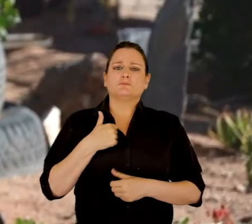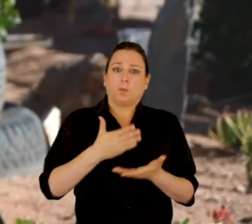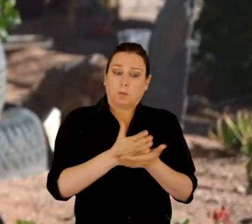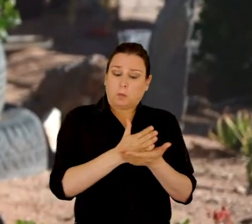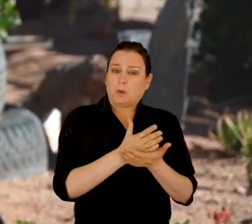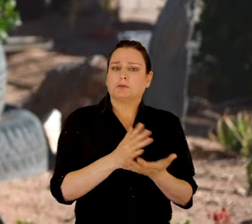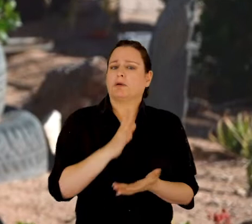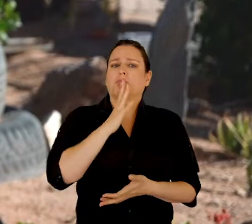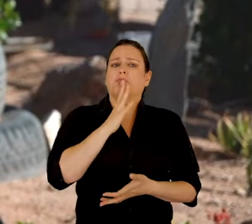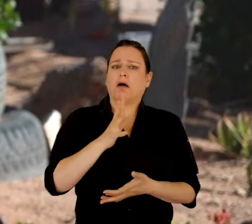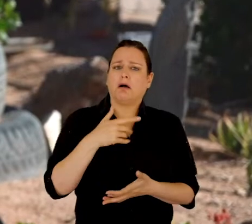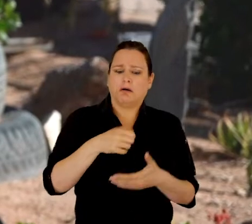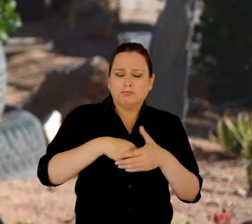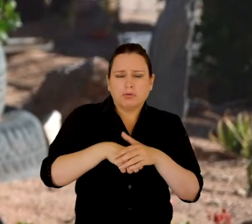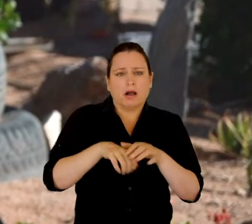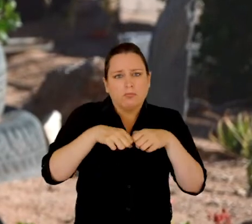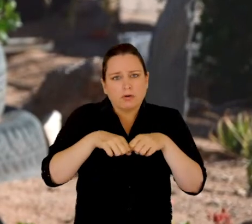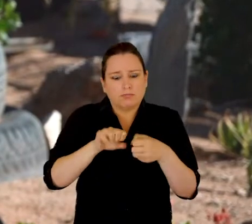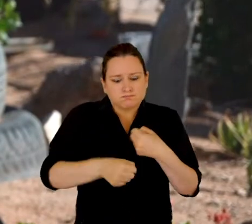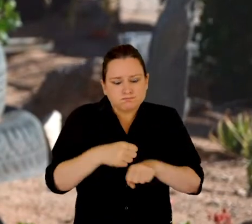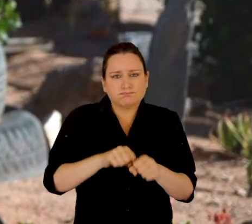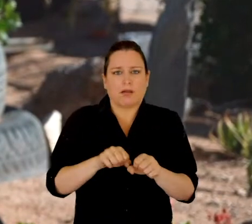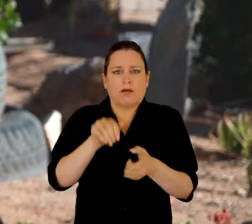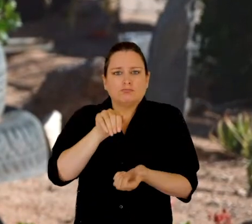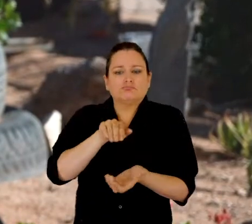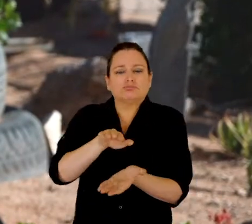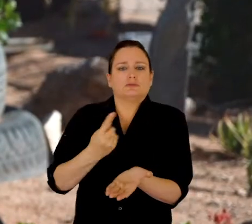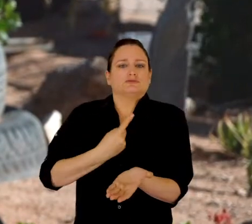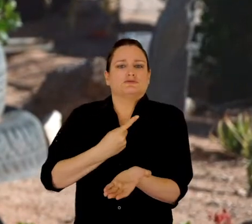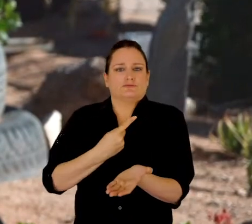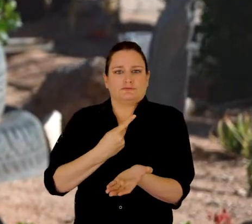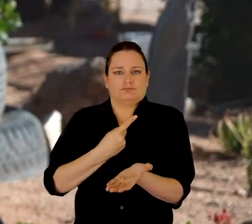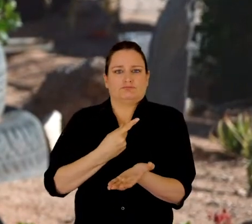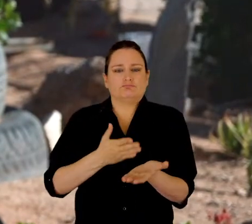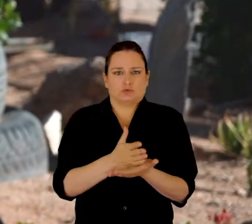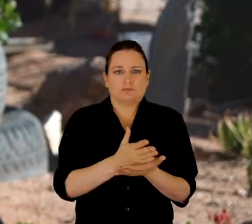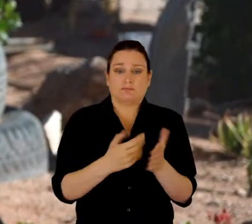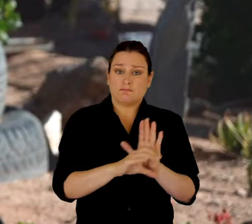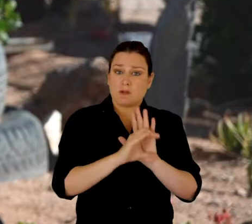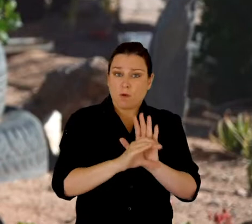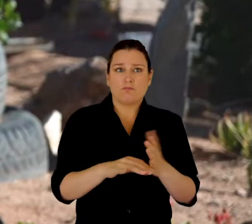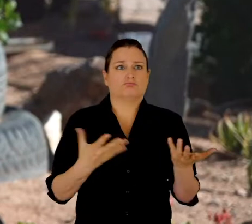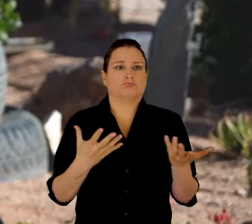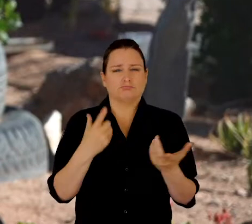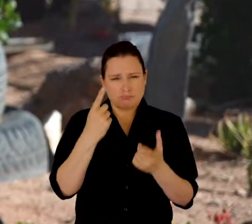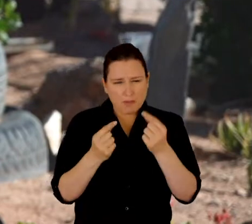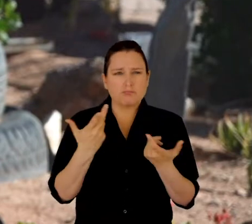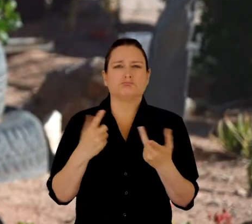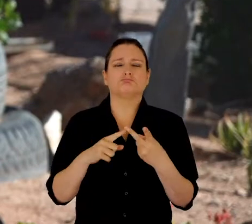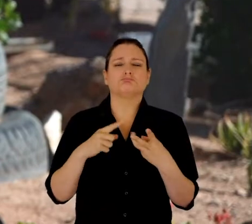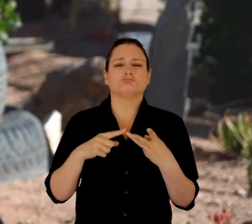brood nooit. Ik heb het asbrood gekend. Asbrood, rossebrood, potbrood. Maar gauw